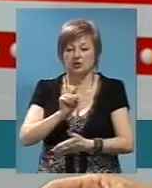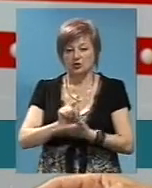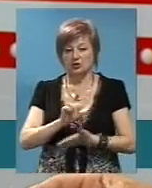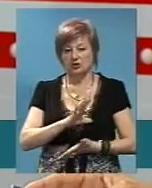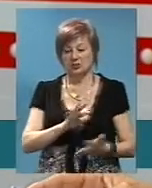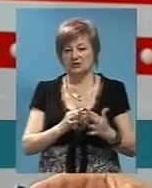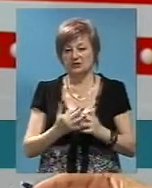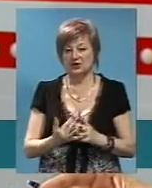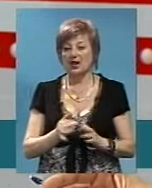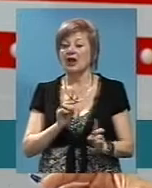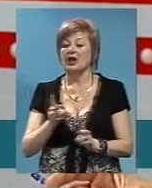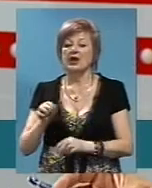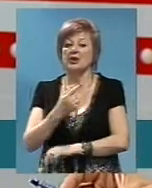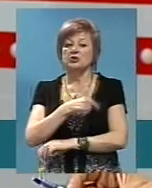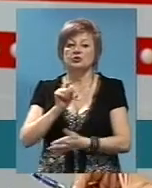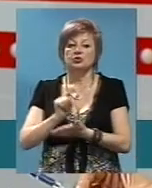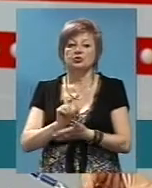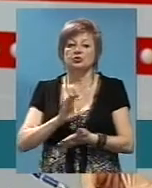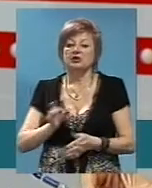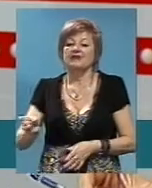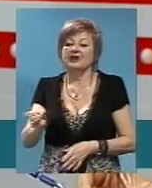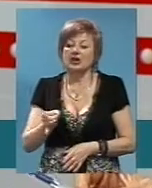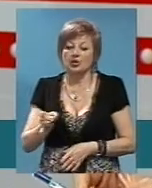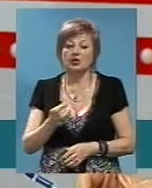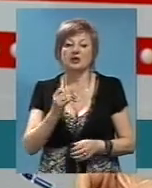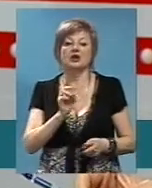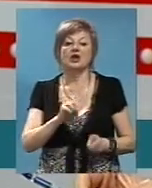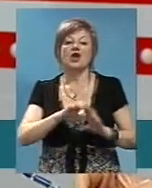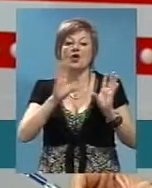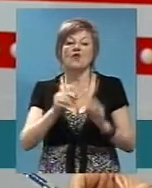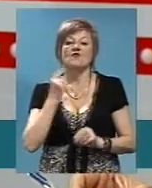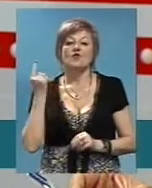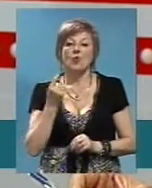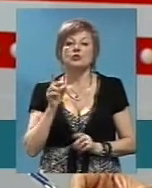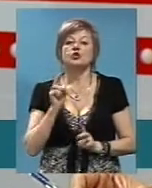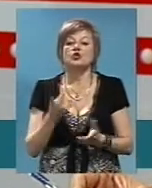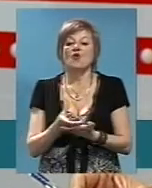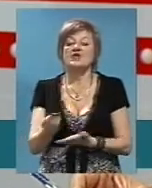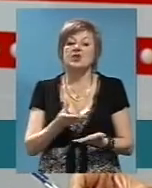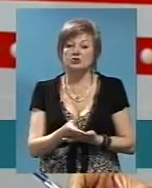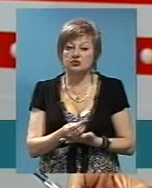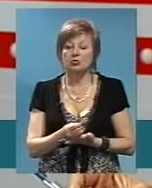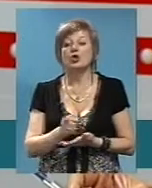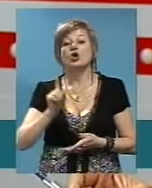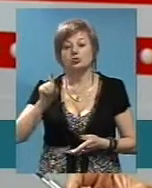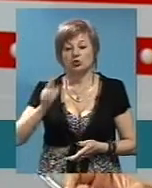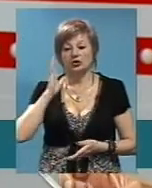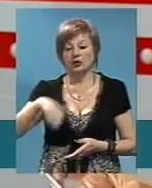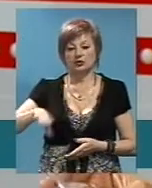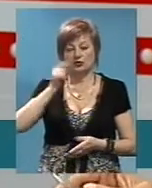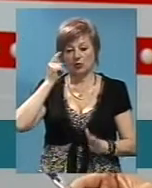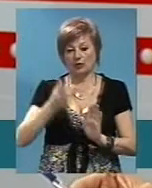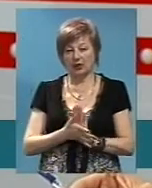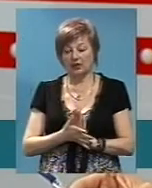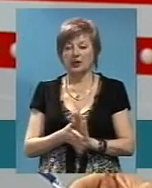селі, яка медицина повинна бути в районі, і яка медицина в області, і хто її фінансує. Тоді буде все зрозуміло і громадам,